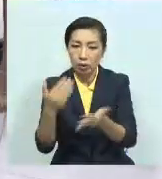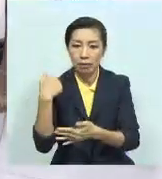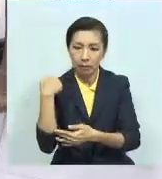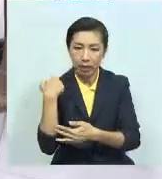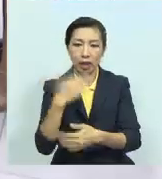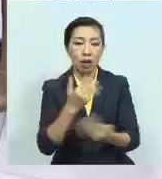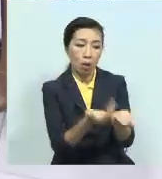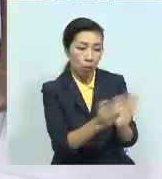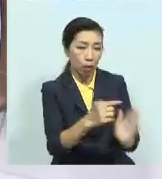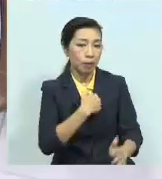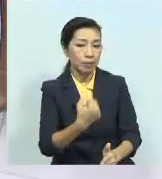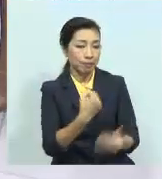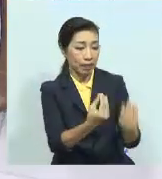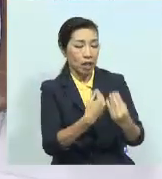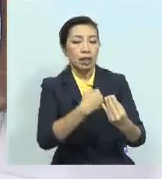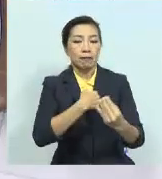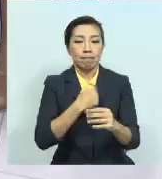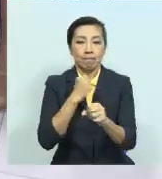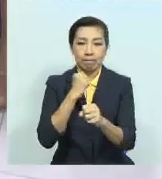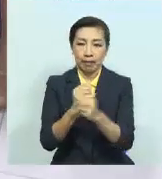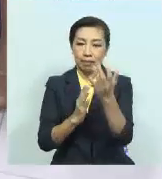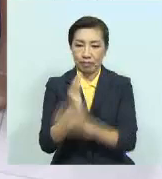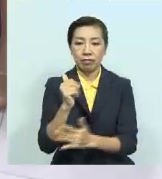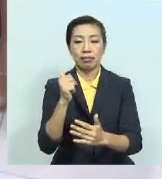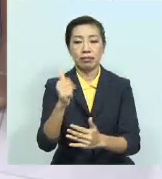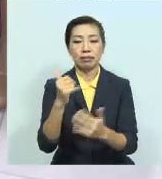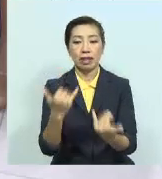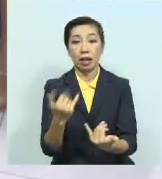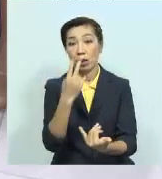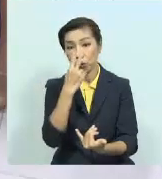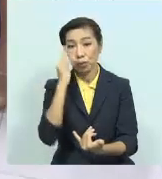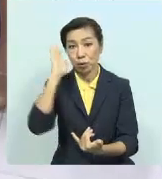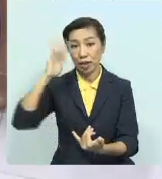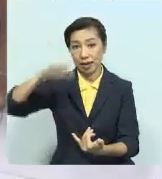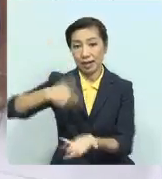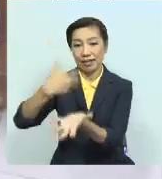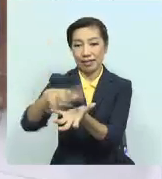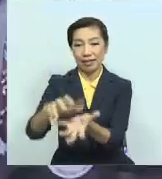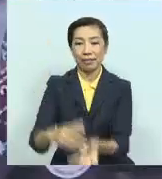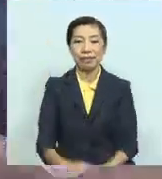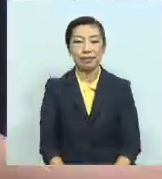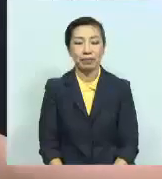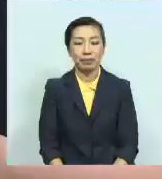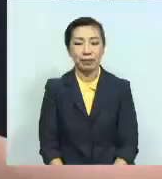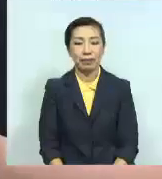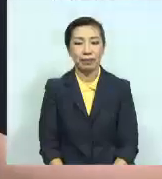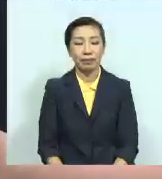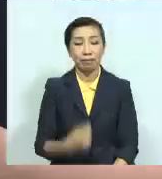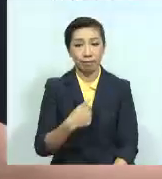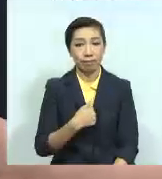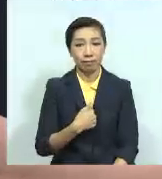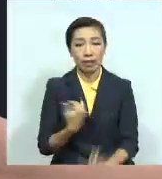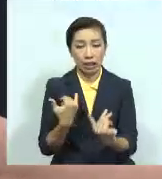ได้กำลังใจจากครอบครัวจึงส่งผลให้ทำสำเร็จในครั้งนี้ลองไปฟังเสียงน้องดูครับ ยากครับเป็นร